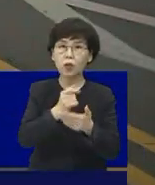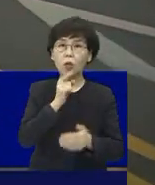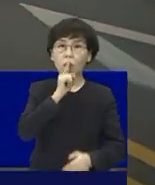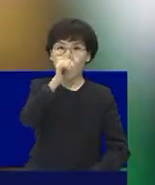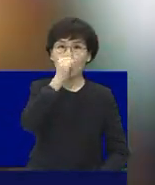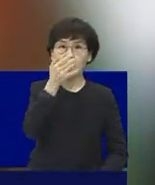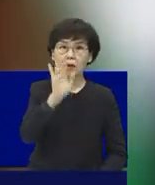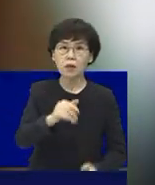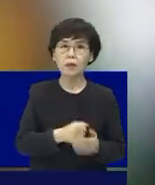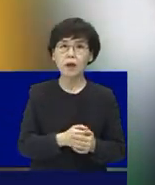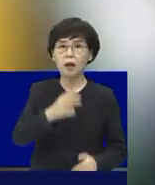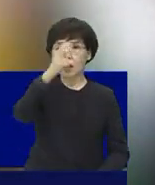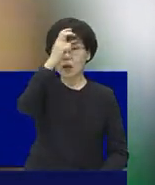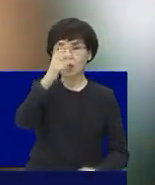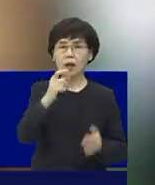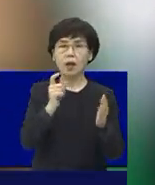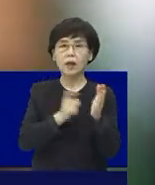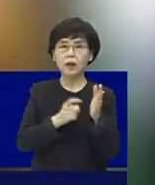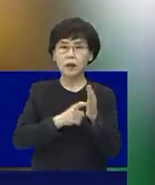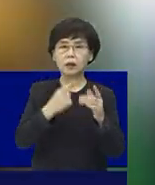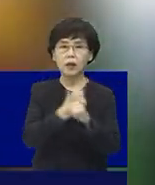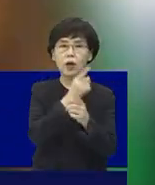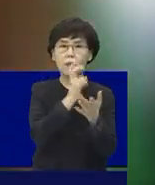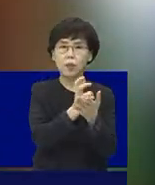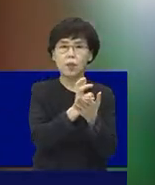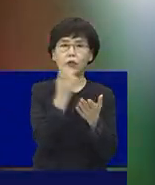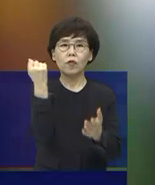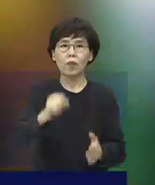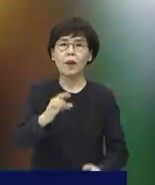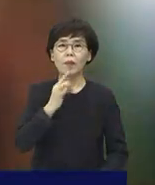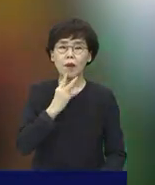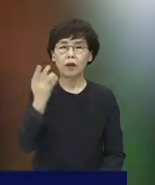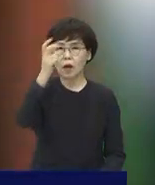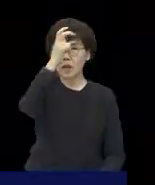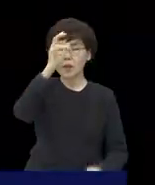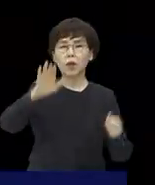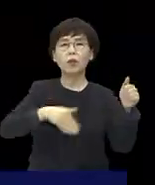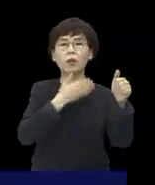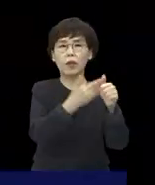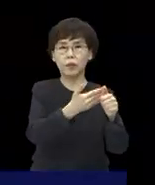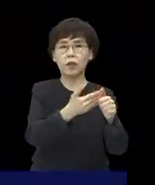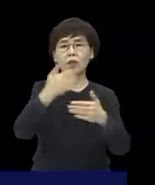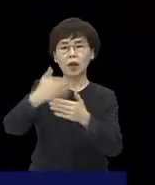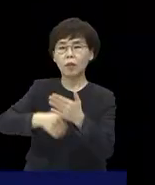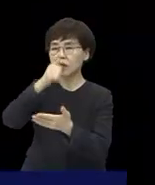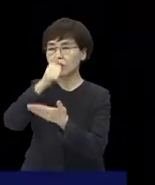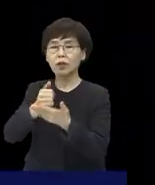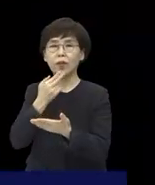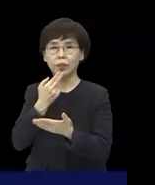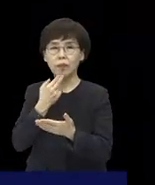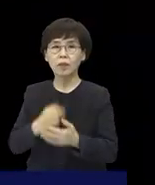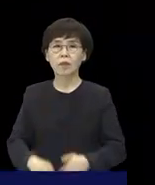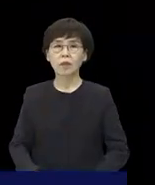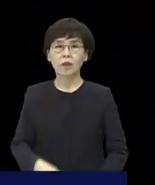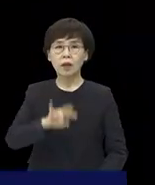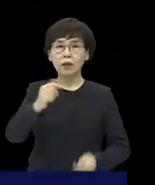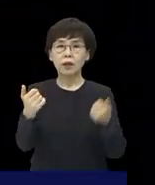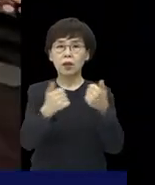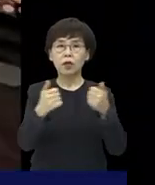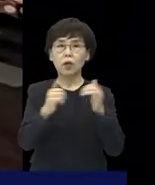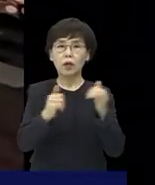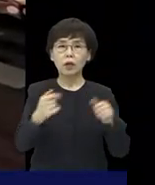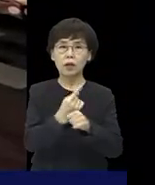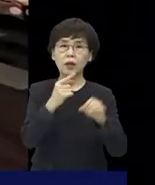고발됐는데 경찰은 응급의료법 위반을 제외한 나머지는 혐의가 없다고 보고 불송치했습니다. 신 의원은 지난해